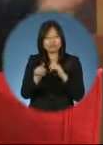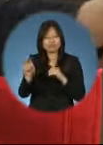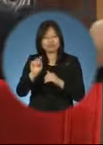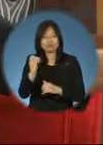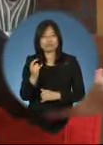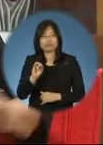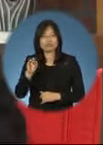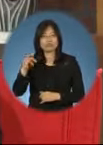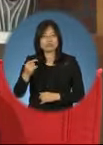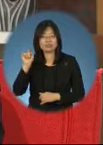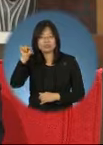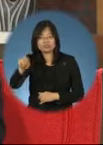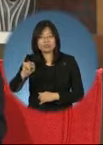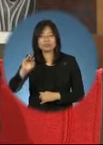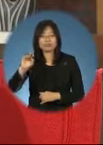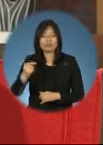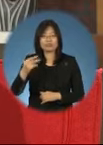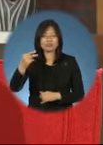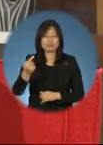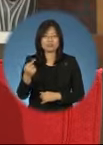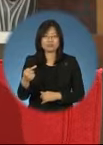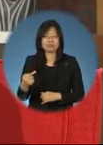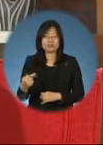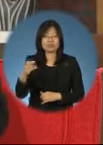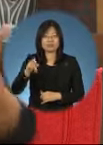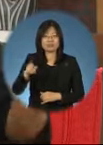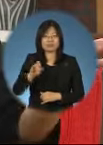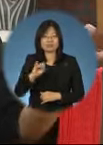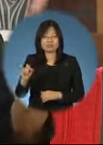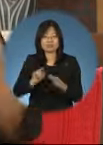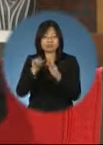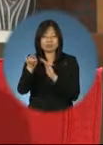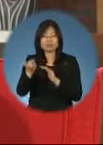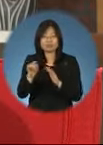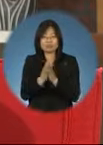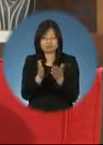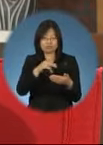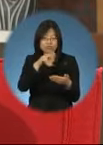가고 브로드웨이도 가고 뭐뭐 예. 뭐 어디 다 책도 읽고 뭐